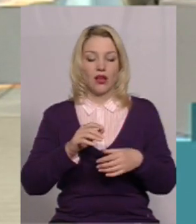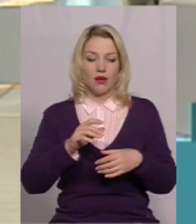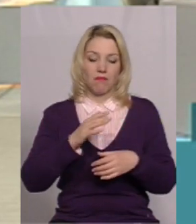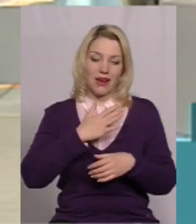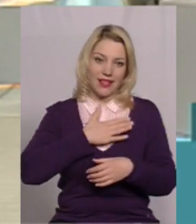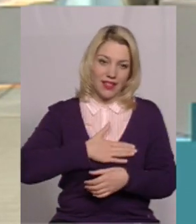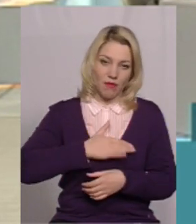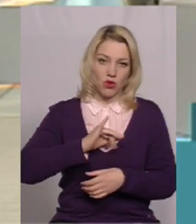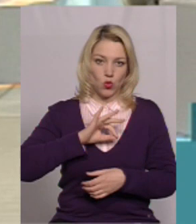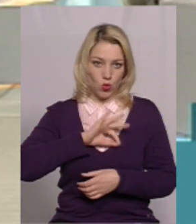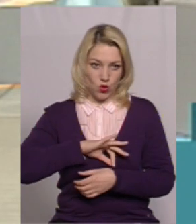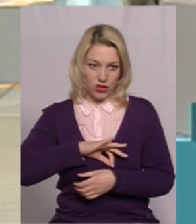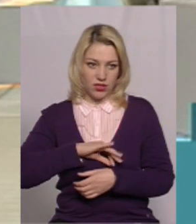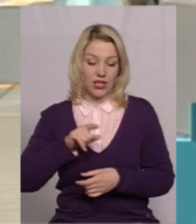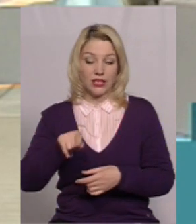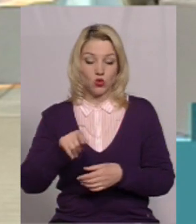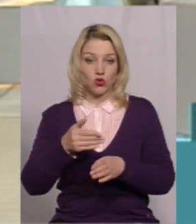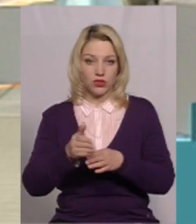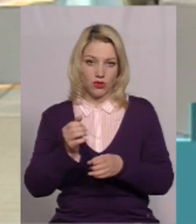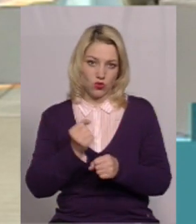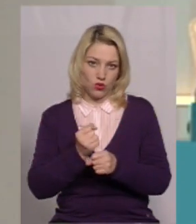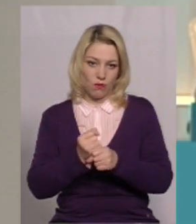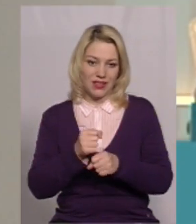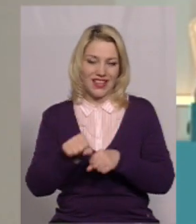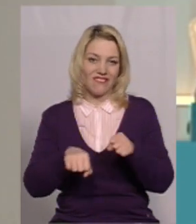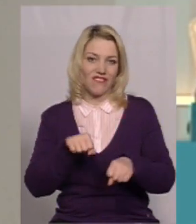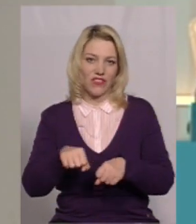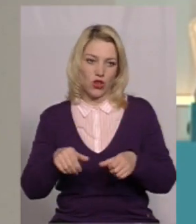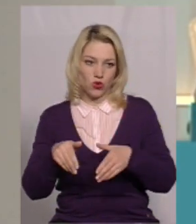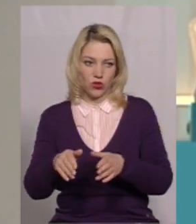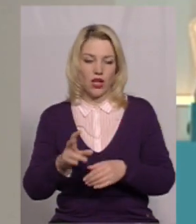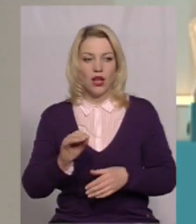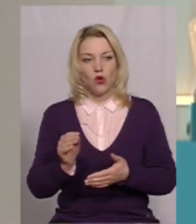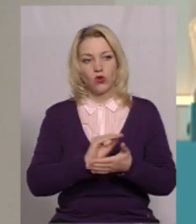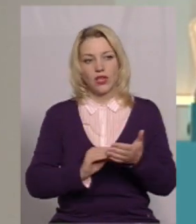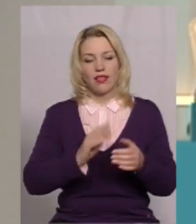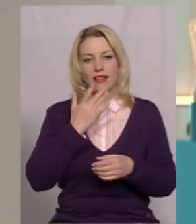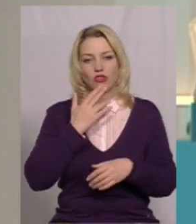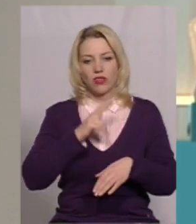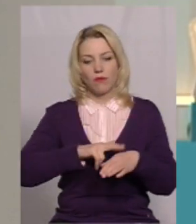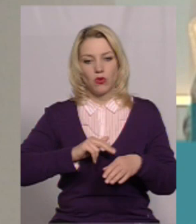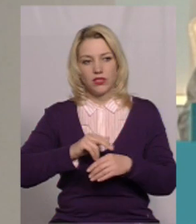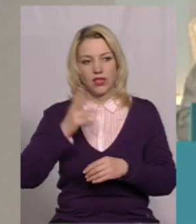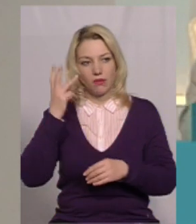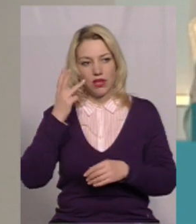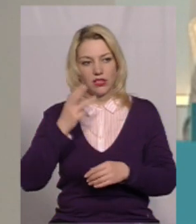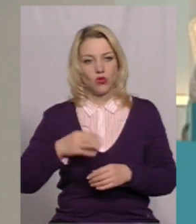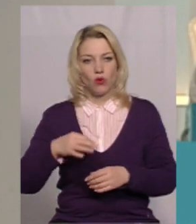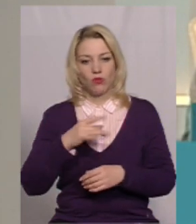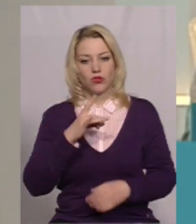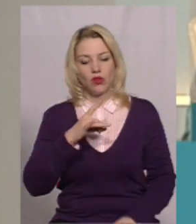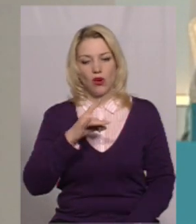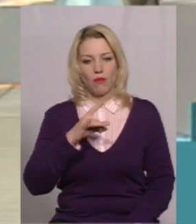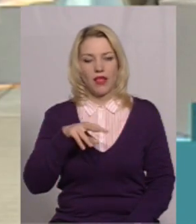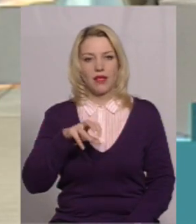частинку зробити велопішохідною. У сюжеті керівник прес-служби Нацполіції у Хмельницькій області Роман Мартинюк казав,